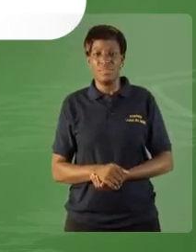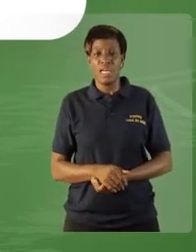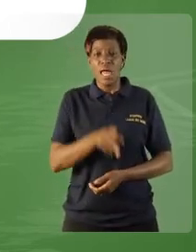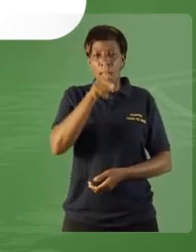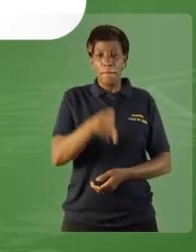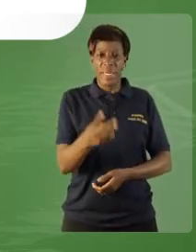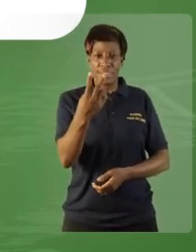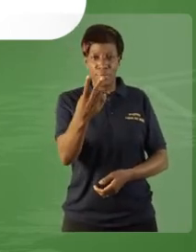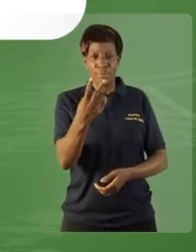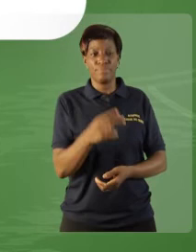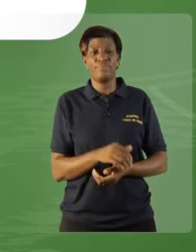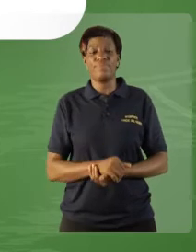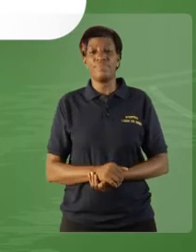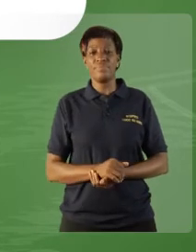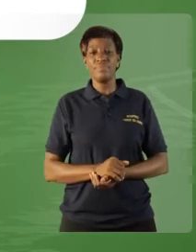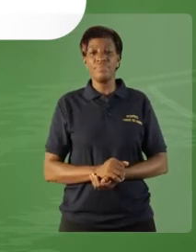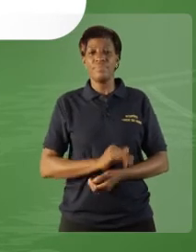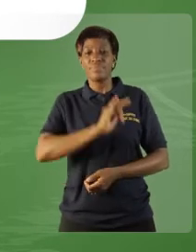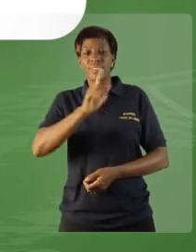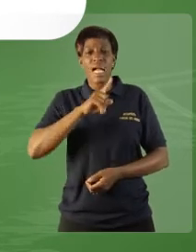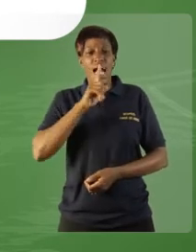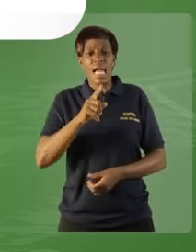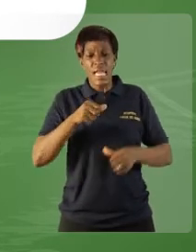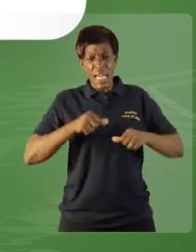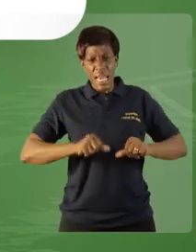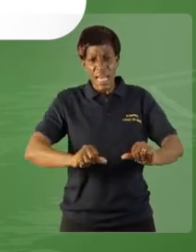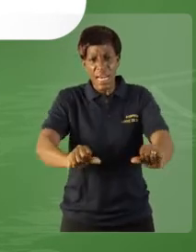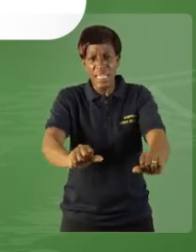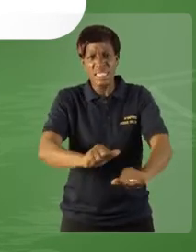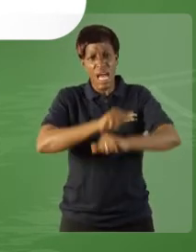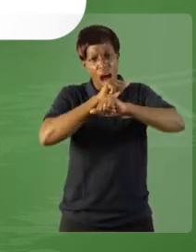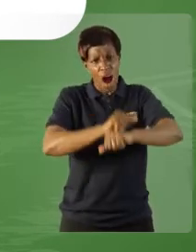En P2, il est resté accro à la clope.